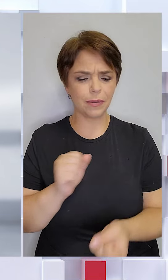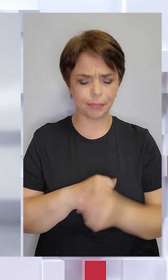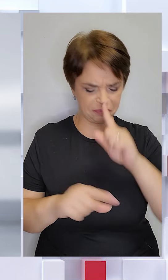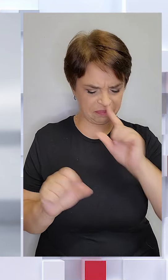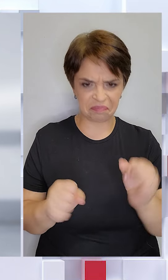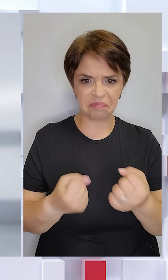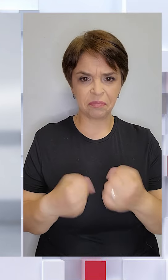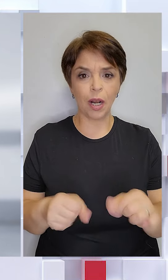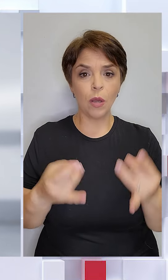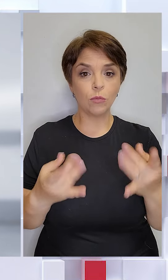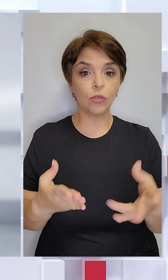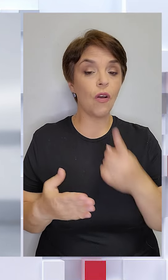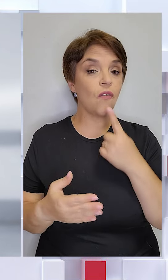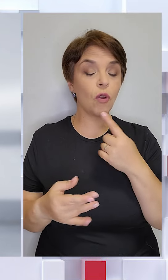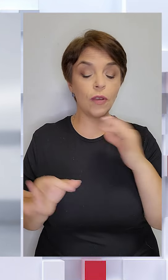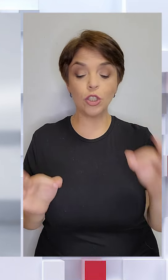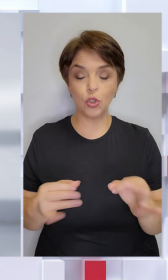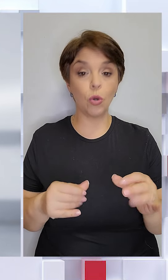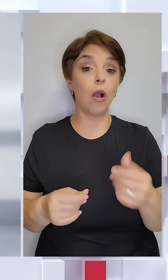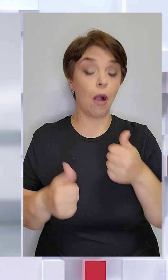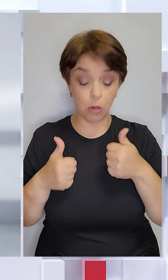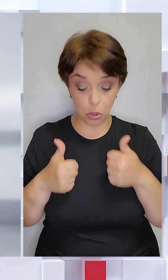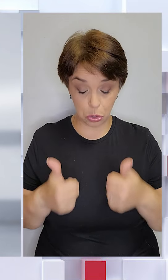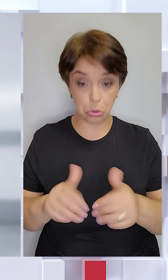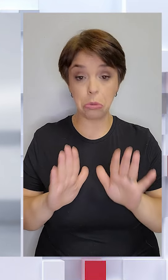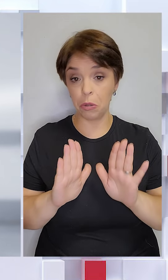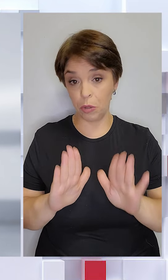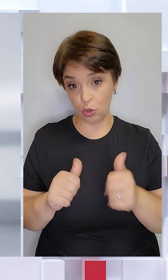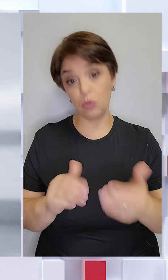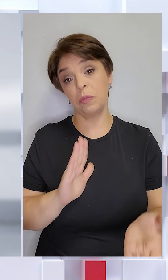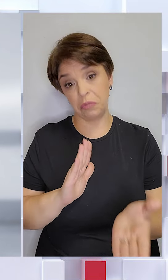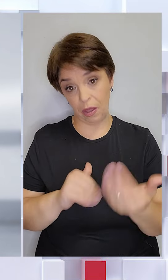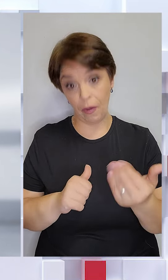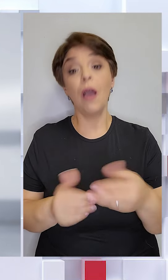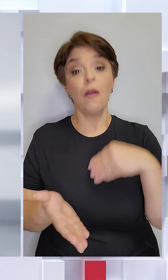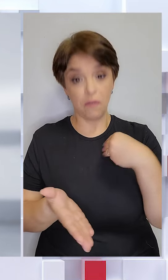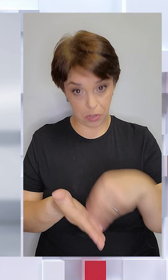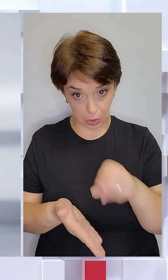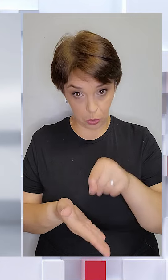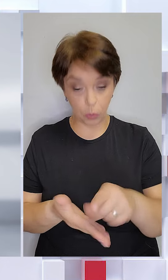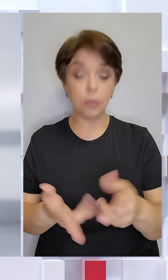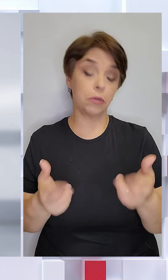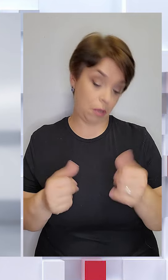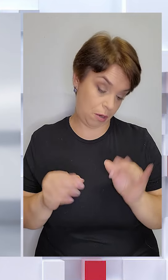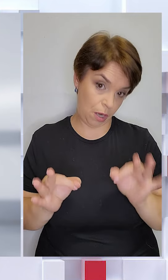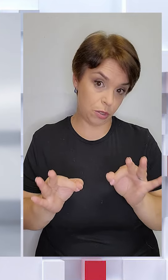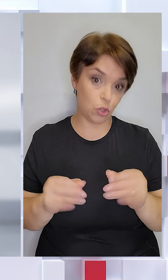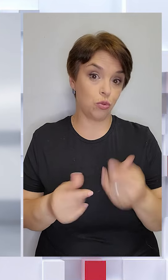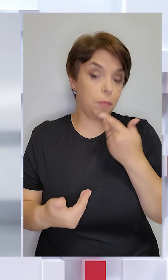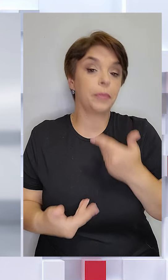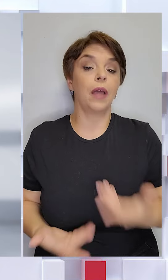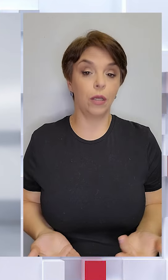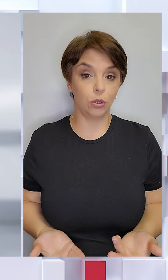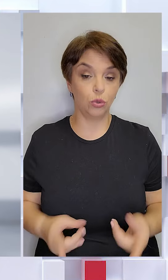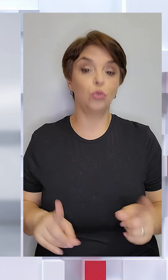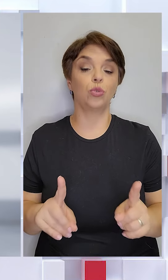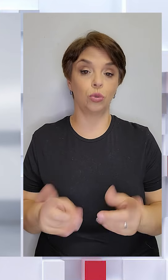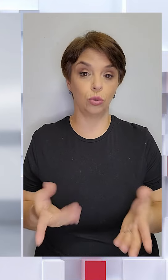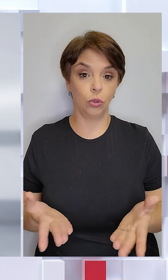без нічого, ну, коротше, крові ніде його не знає. Хорошо. Давай. Взяти тобі його? Звісно, то що ти питаєшся? Це